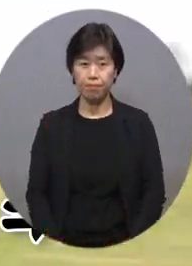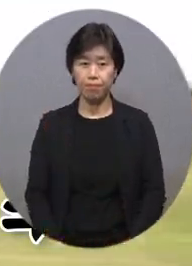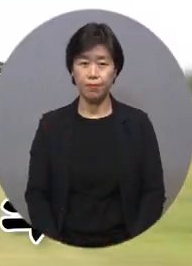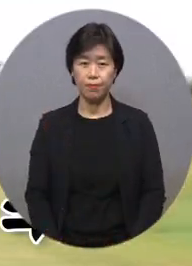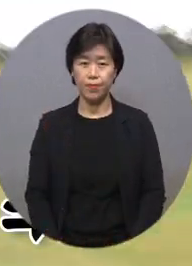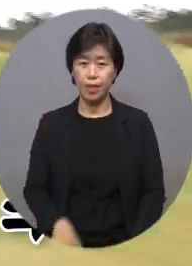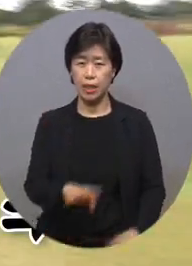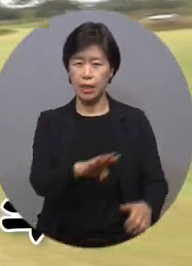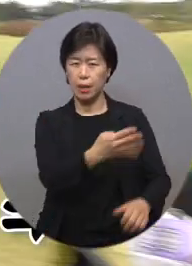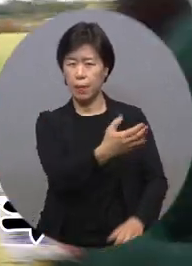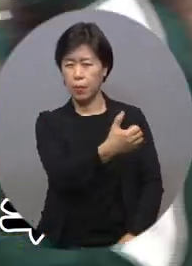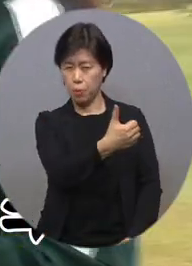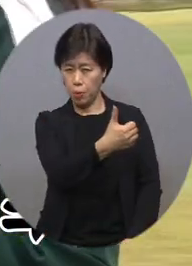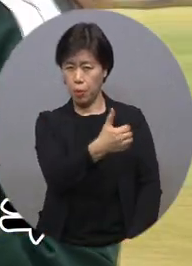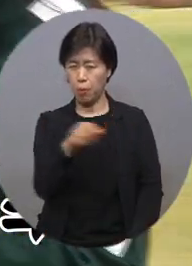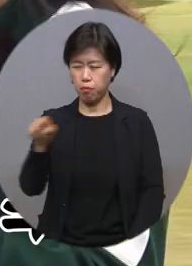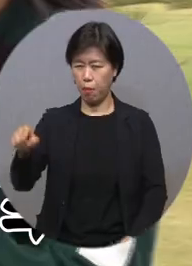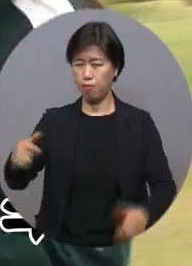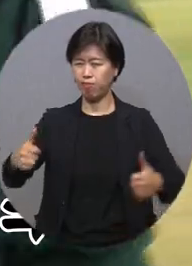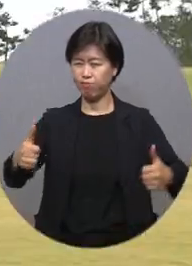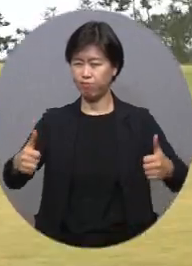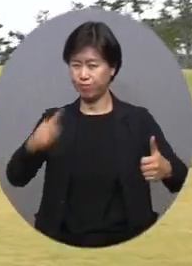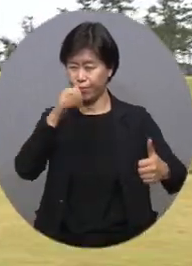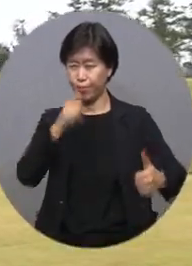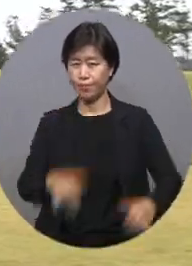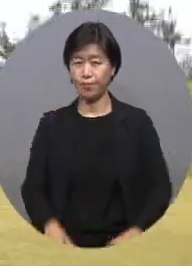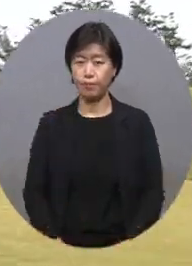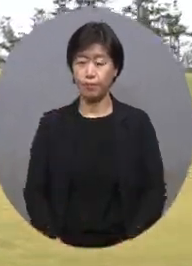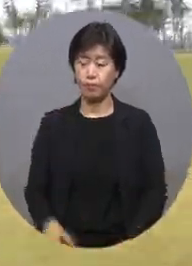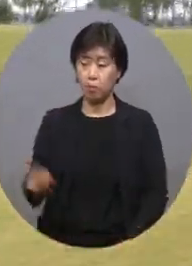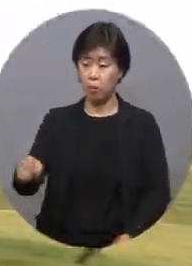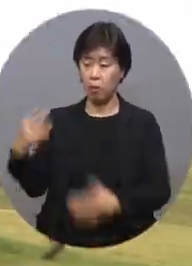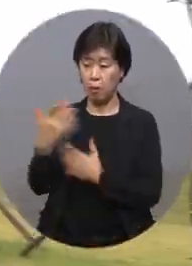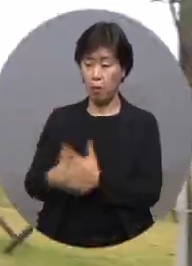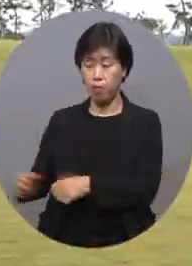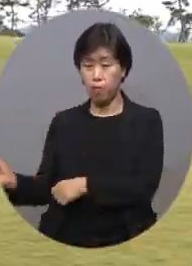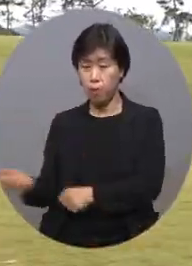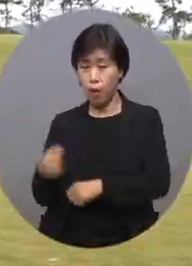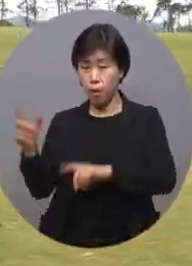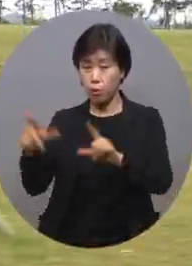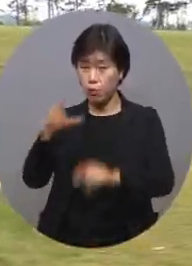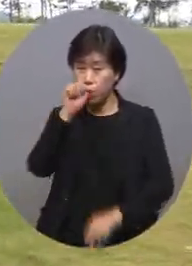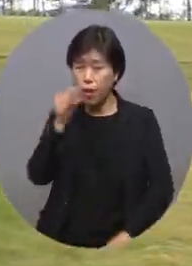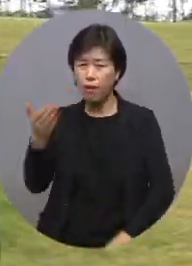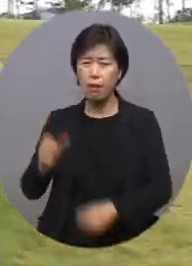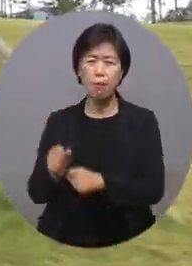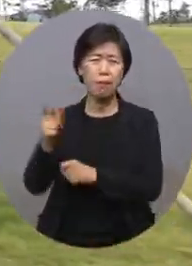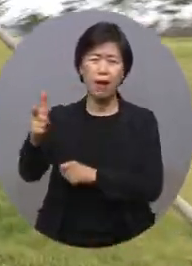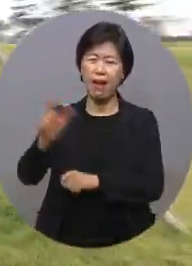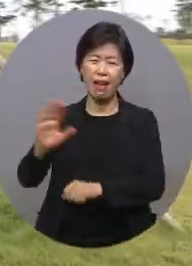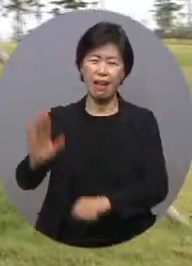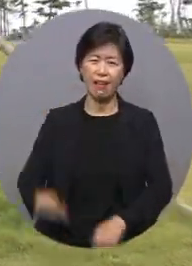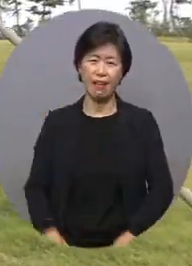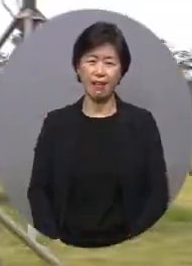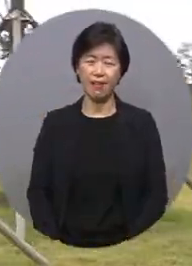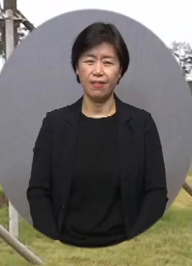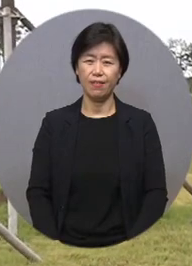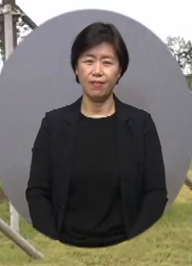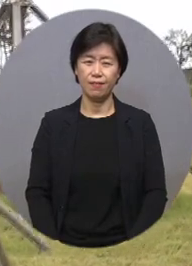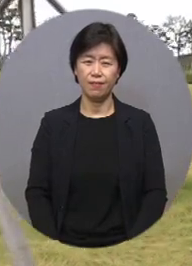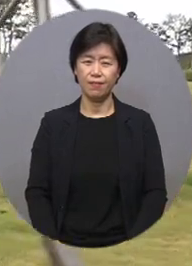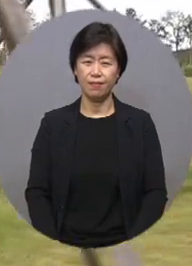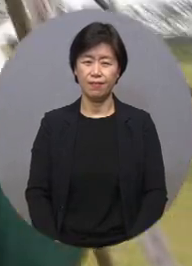455번이 너를 경계하기 위해서 왔었어. 아, 진짜요? 폼은 되게 좋은데. 네, 잘 쳐요. 굳이는 안 나오는데? 아니, 이거 몸이 안 풀려서 그러는데.